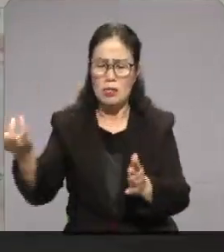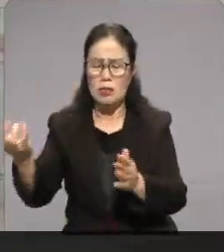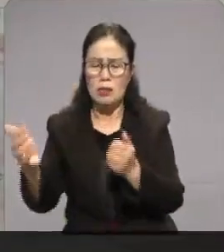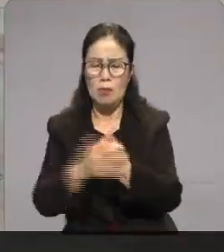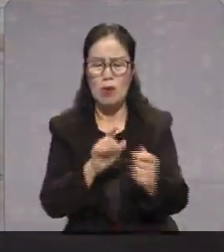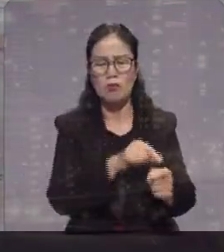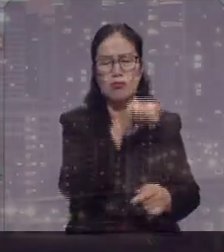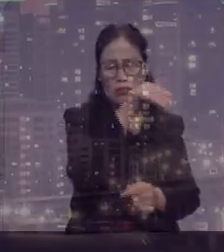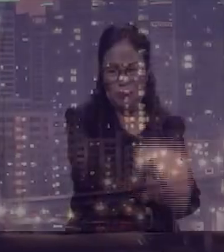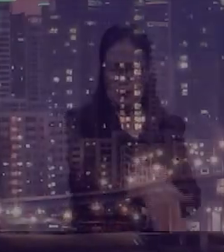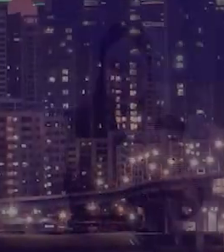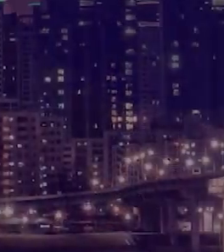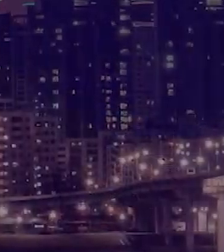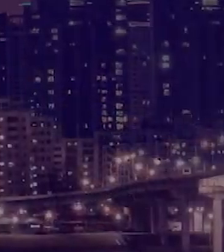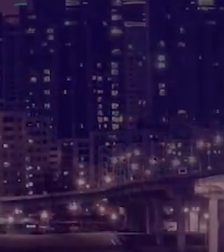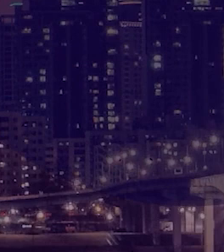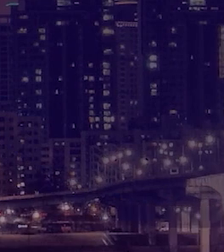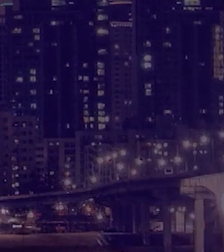있습니다